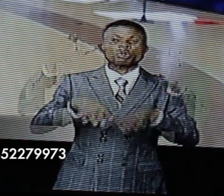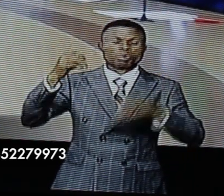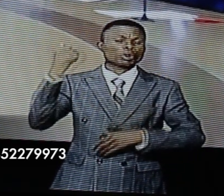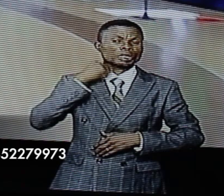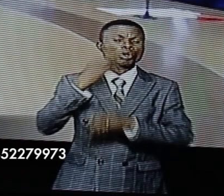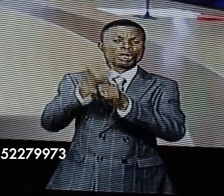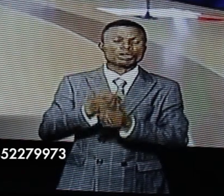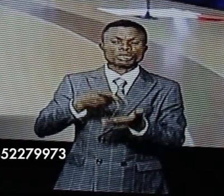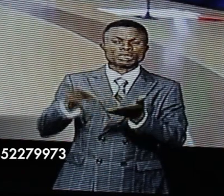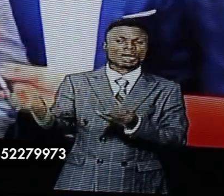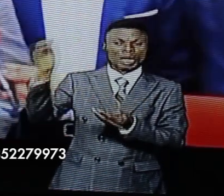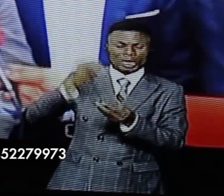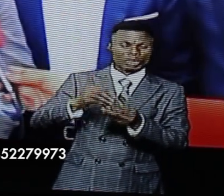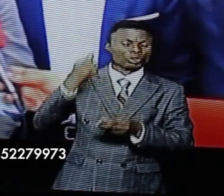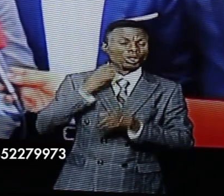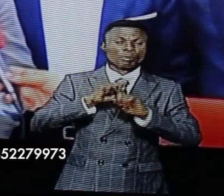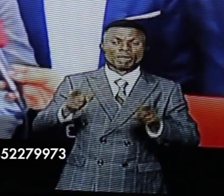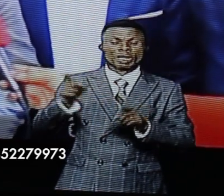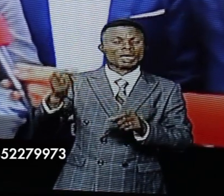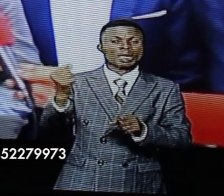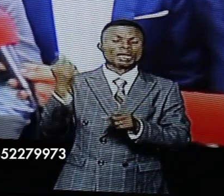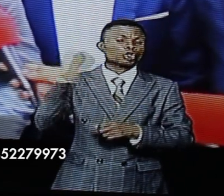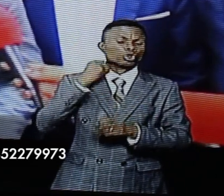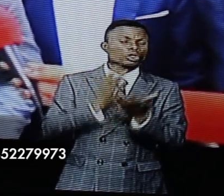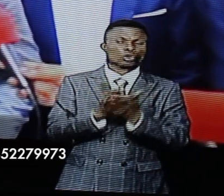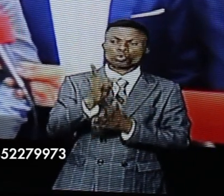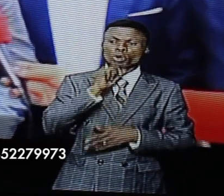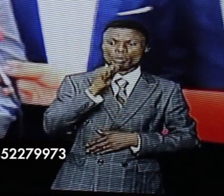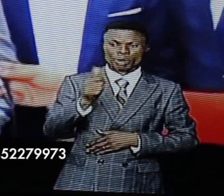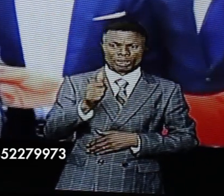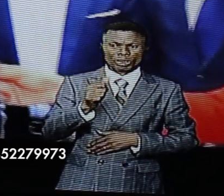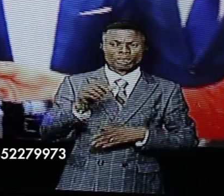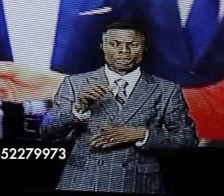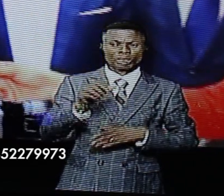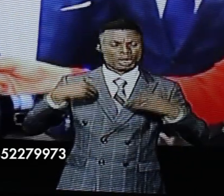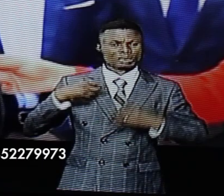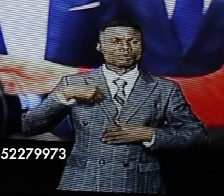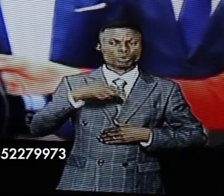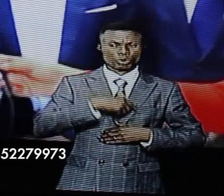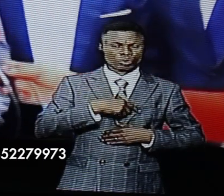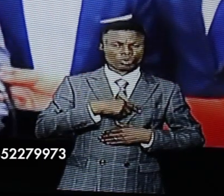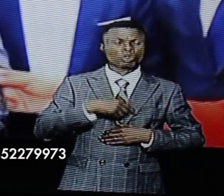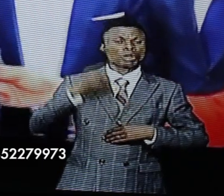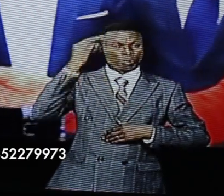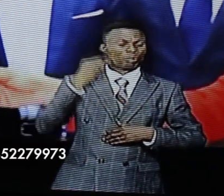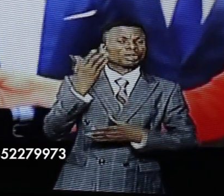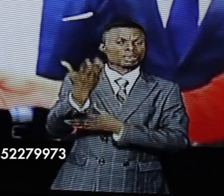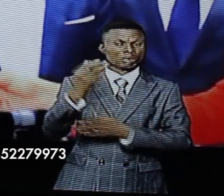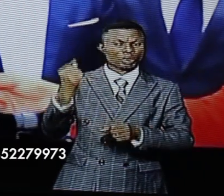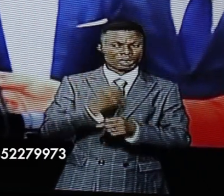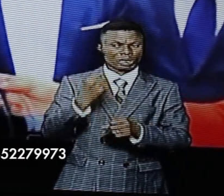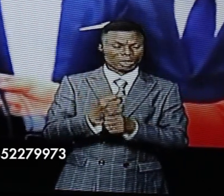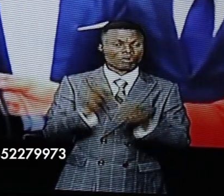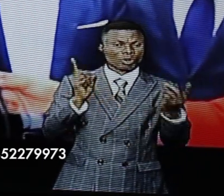risque au détriment des ayants droit. Il a été réceptif. Il a demandé qu'on puisse travailler, donc nous allons les